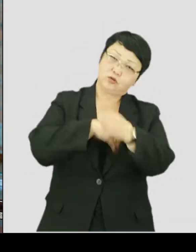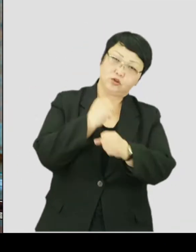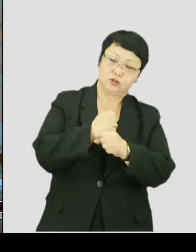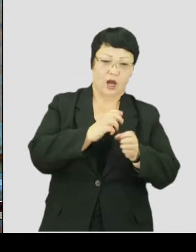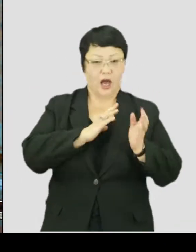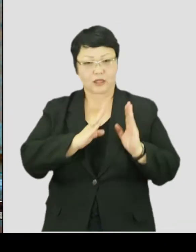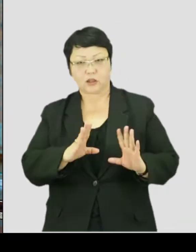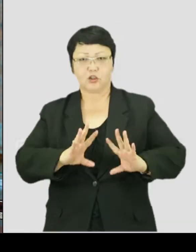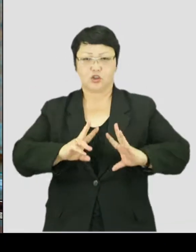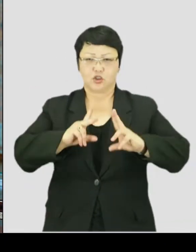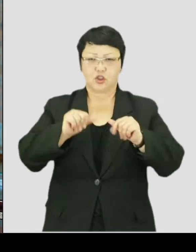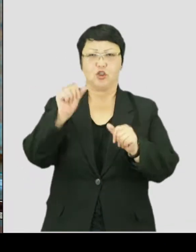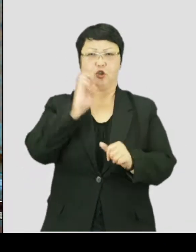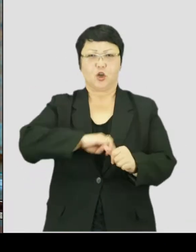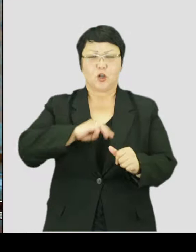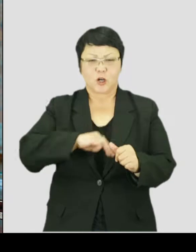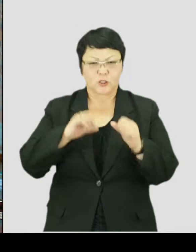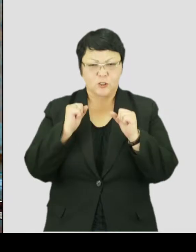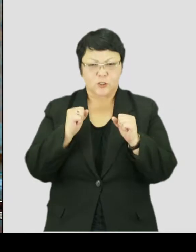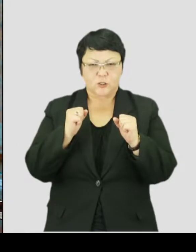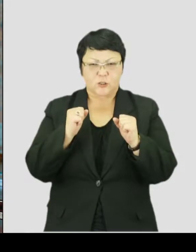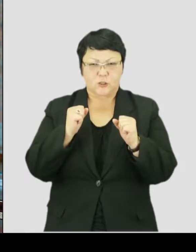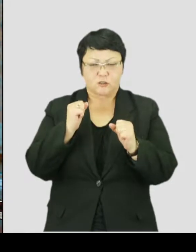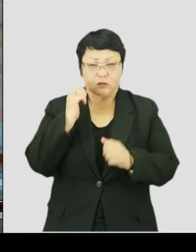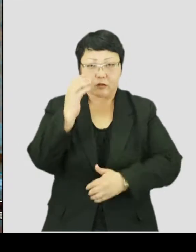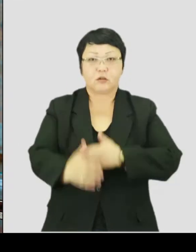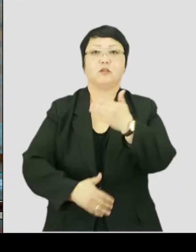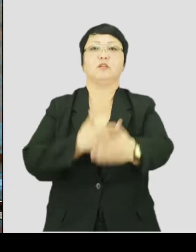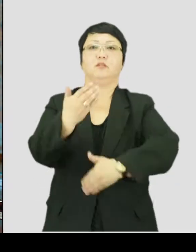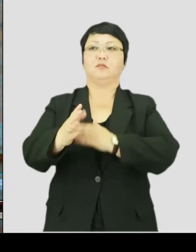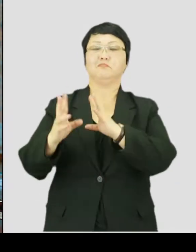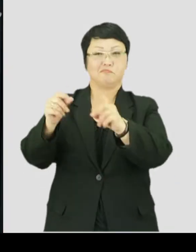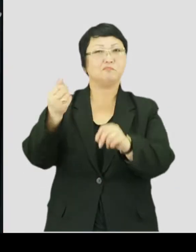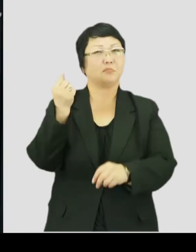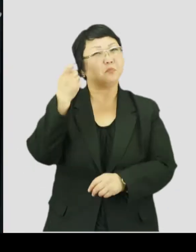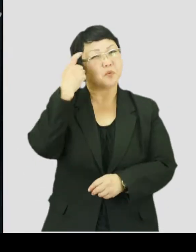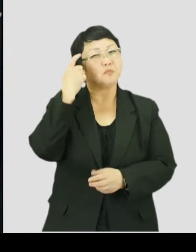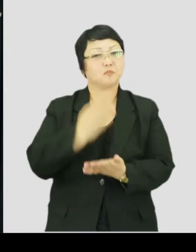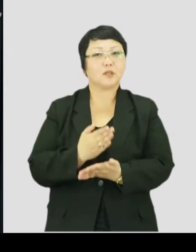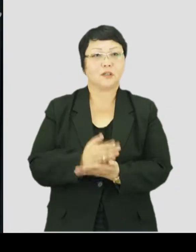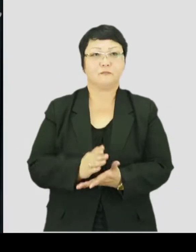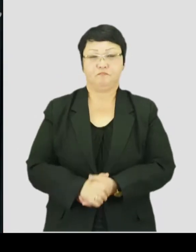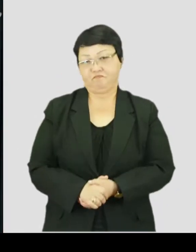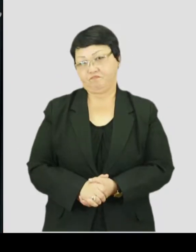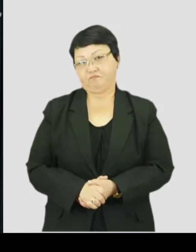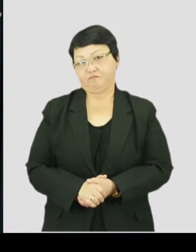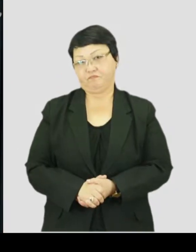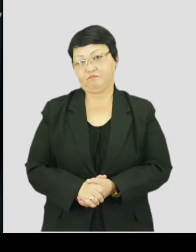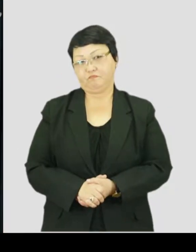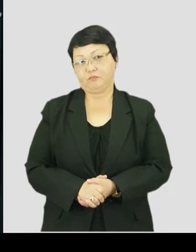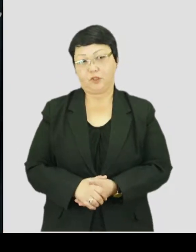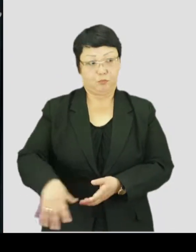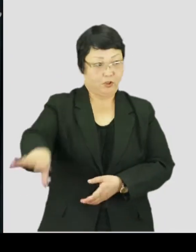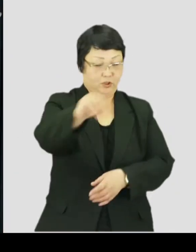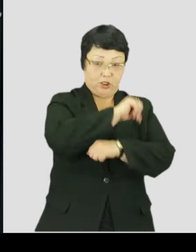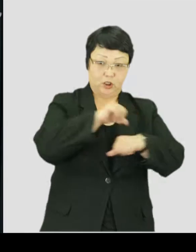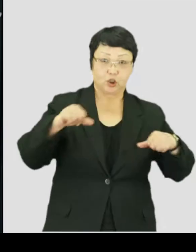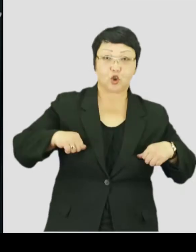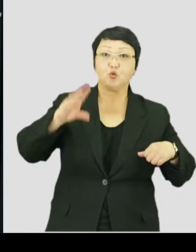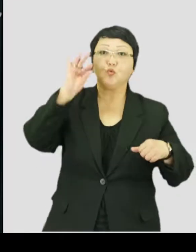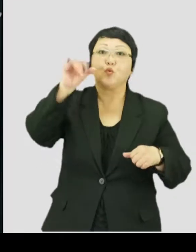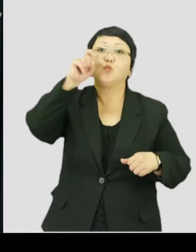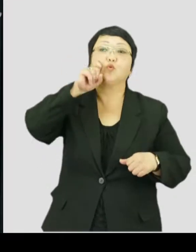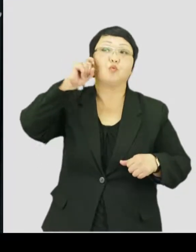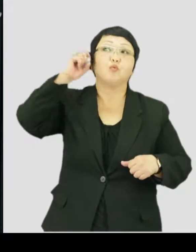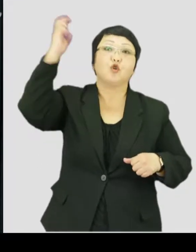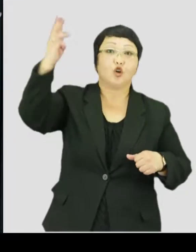жилээр юм сэтгэлгээ хөгжиж ийм ихтгэл өмшин төлөвчөж энэ чи явах юм шиг байна. Иргэдээс дуу хоолойг сонсё гэж байгаа юм бол